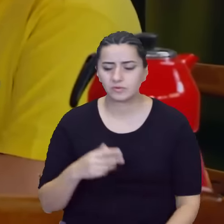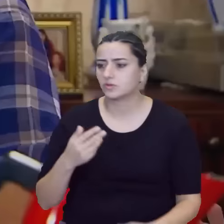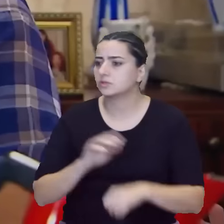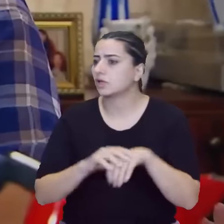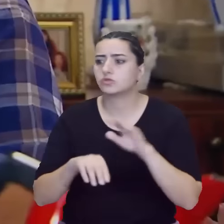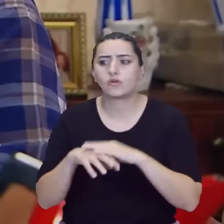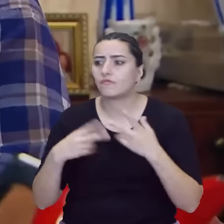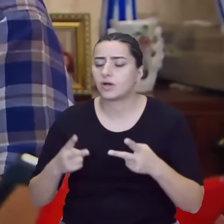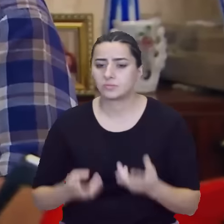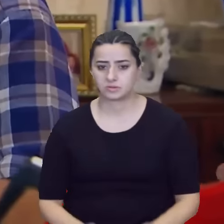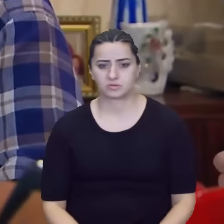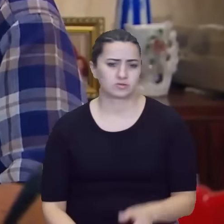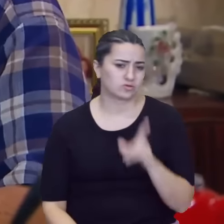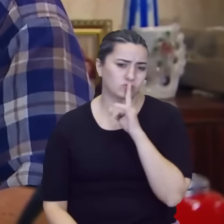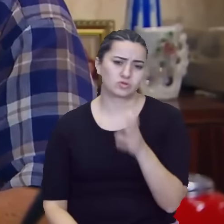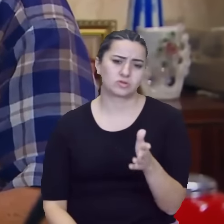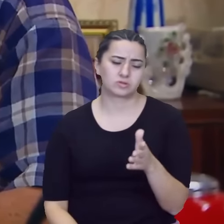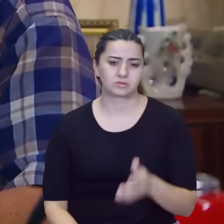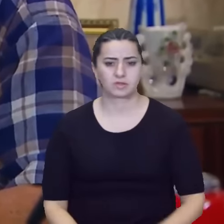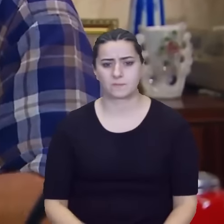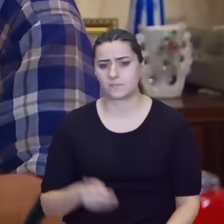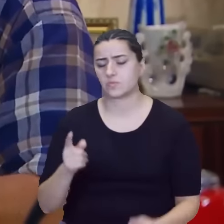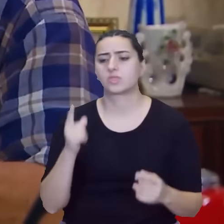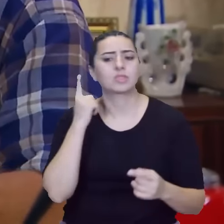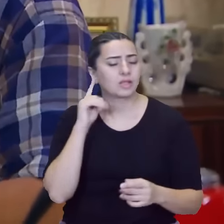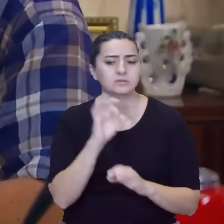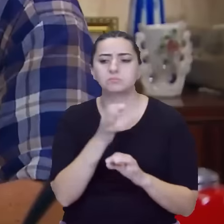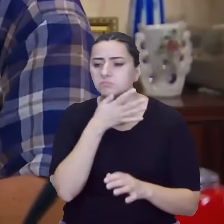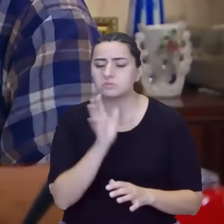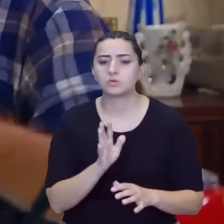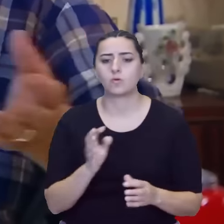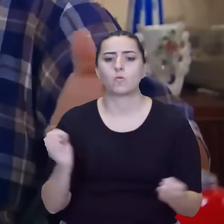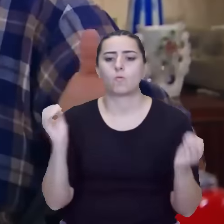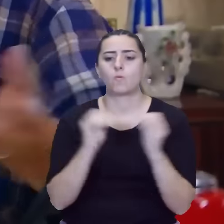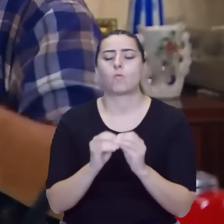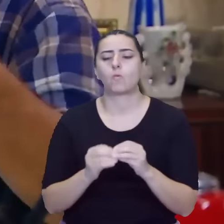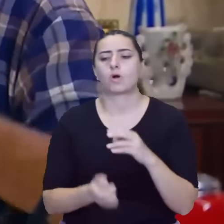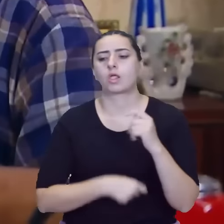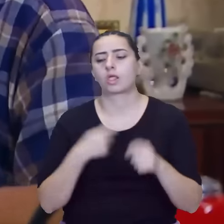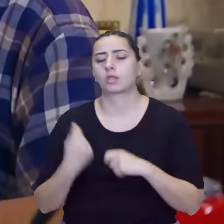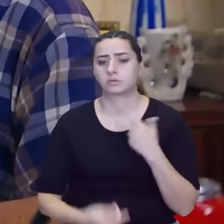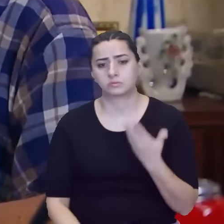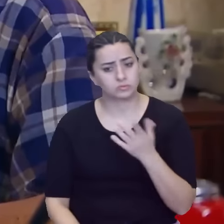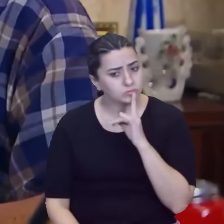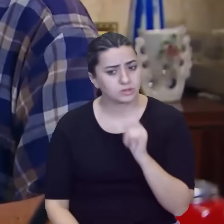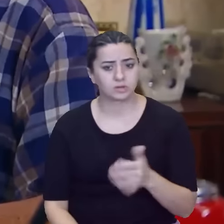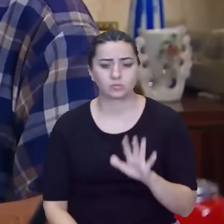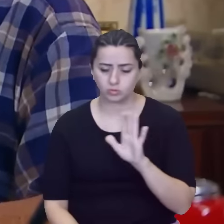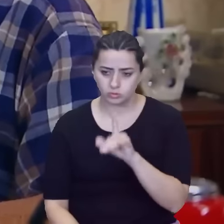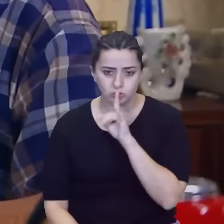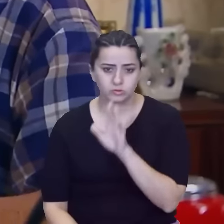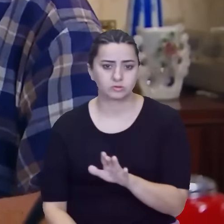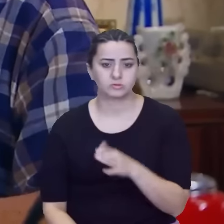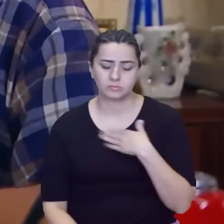fark eder? Ya Rukiye sus ya, Allah Allah. Sen de dinlemeden, bilmeden ortalığı böyle galyana getiriyorsun ya. Hiç gerek yok. Dur şimdi